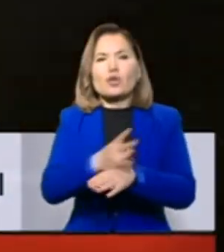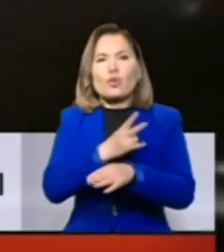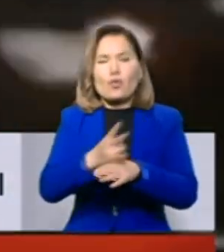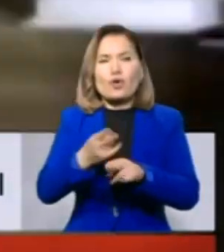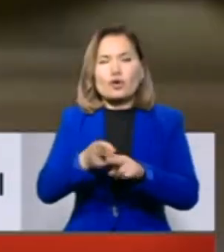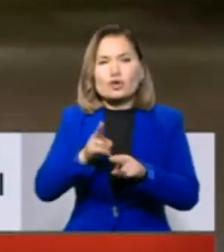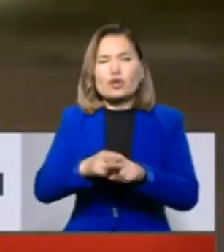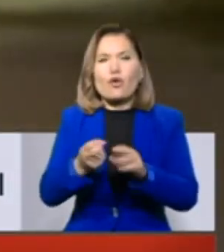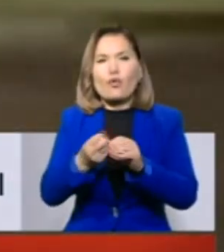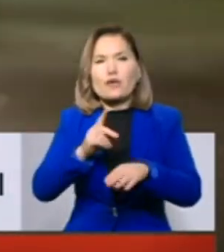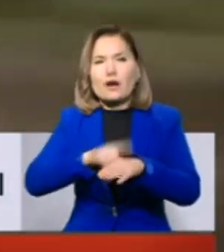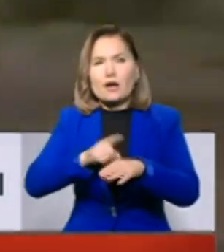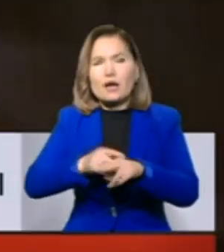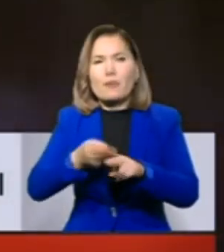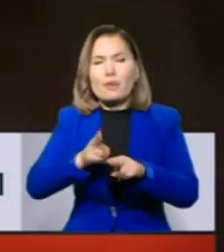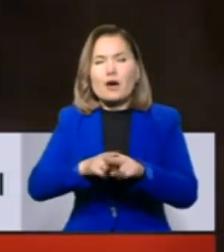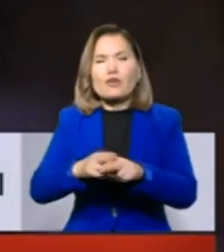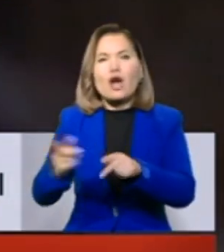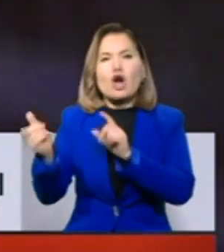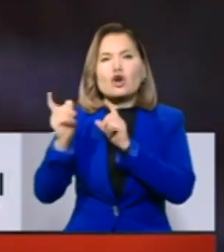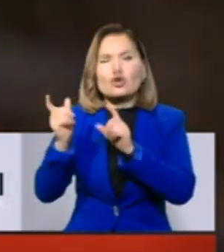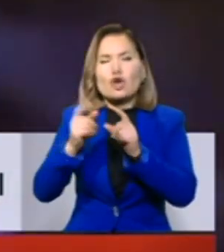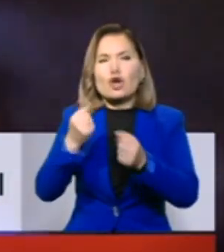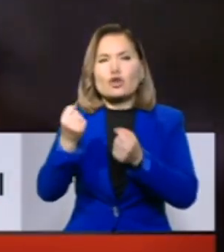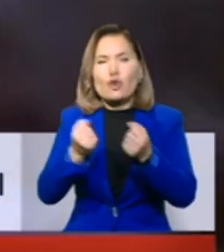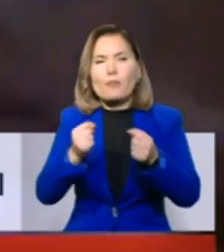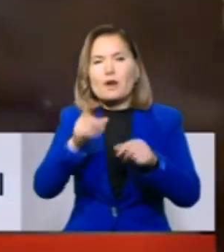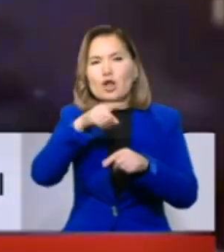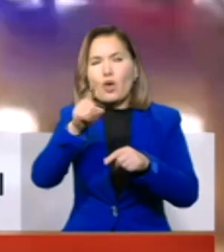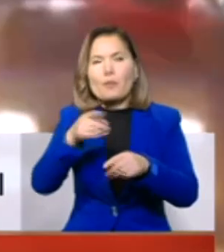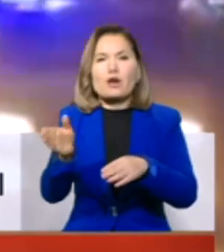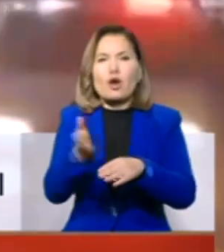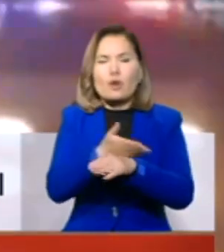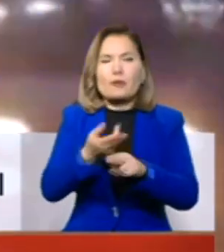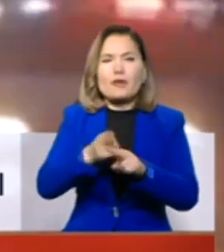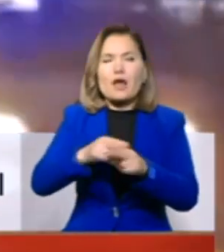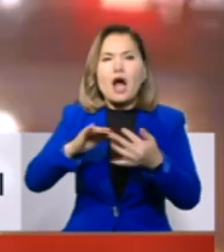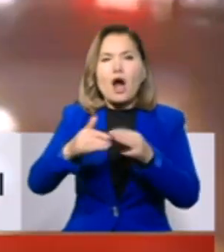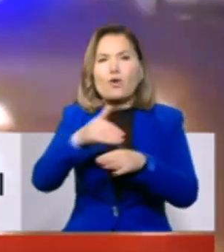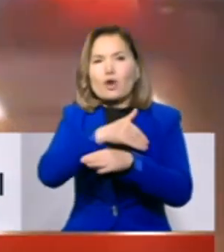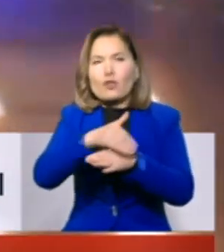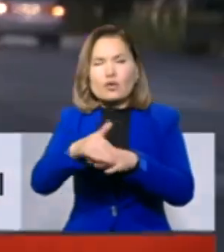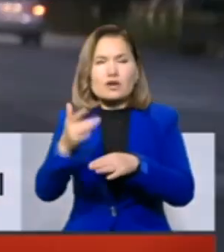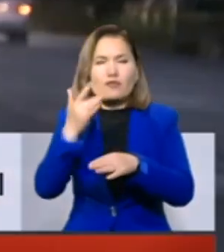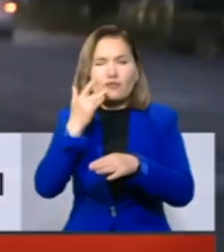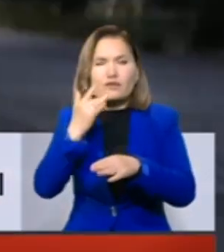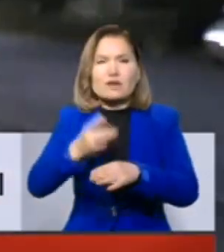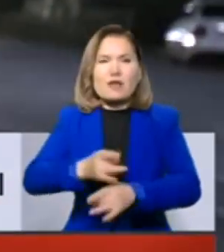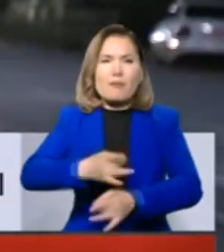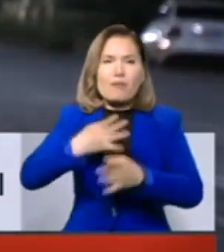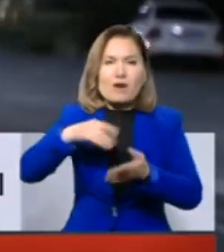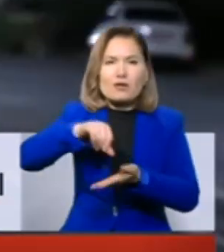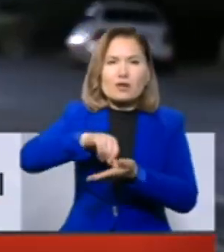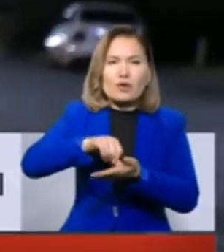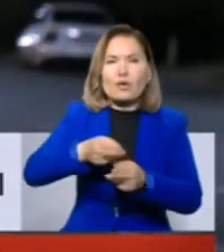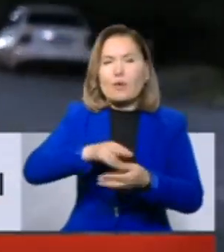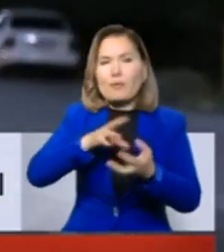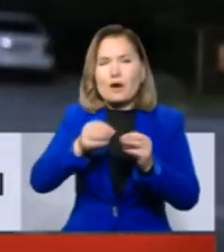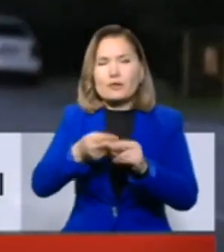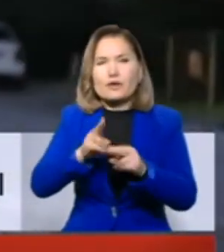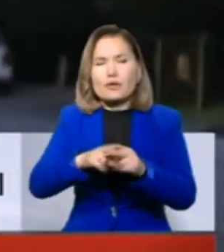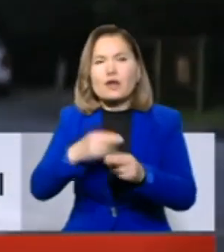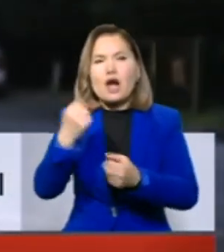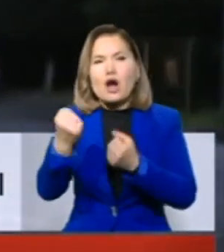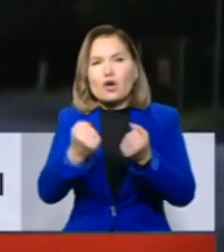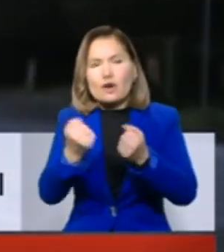жүк көліктерінің нөмірін алып тастап, арнайы жарық шамдар мен ауыл көшелерімен қатарласып жүрген. Оның ішінде Volvo жүргізушісі